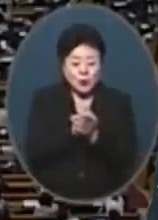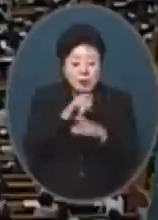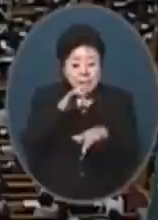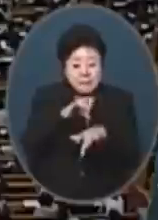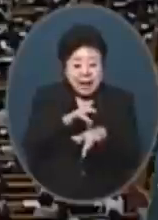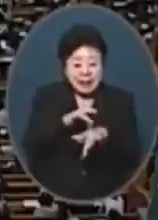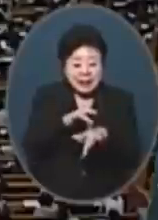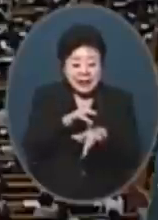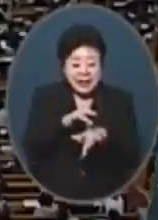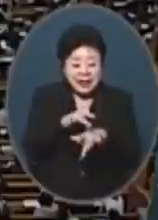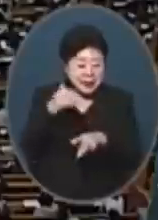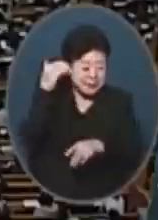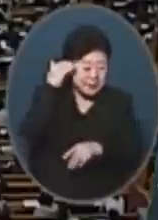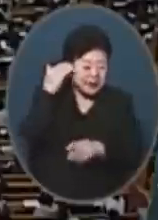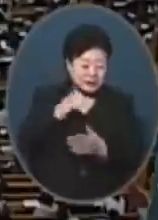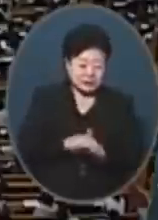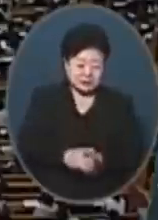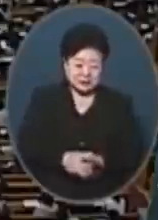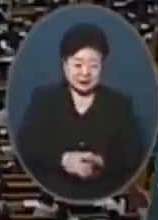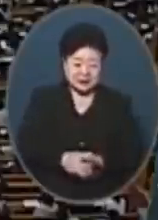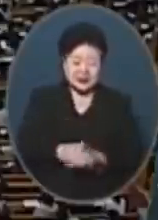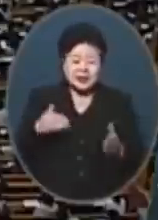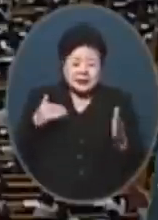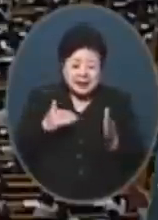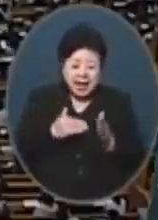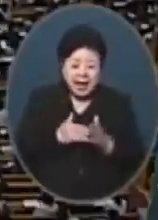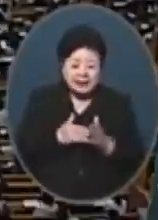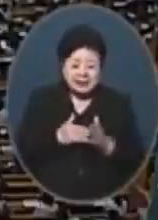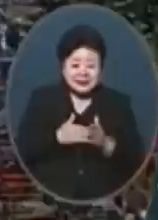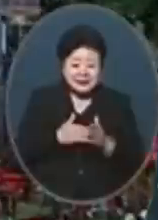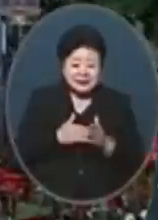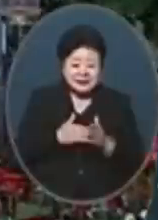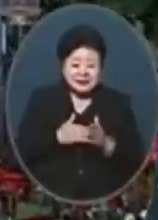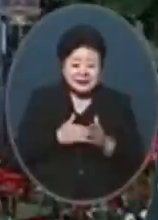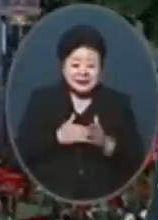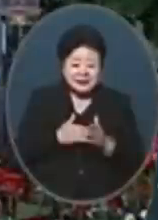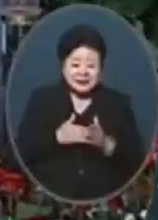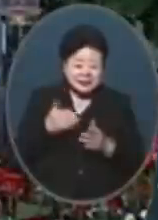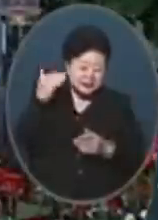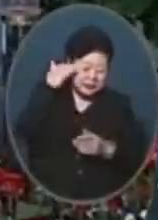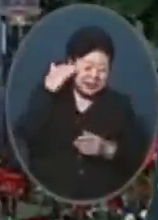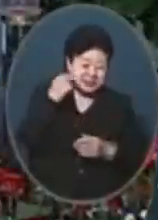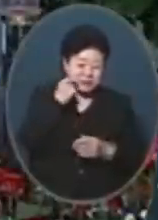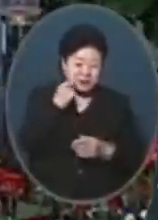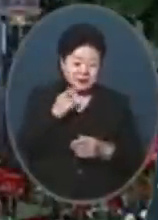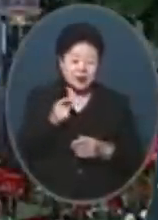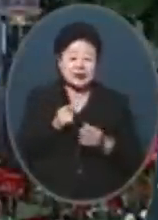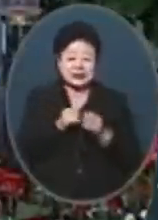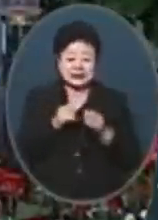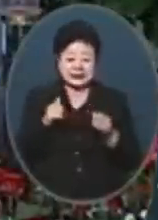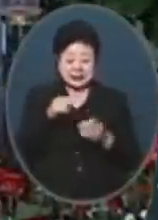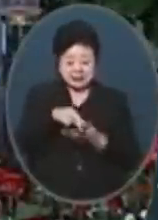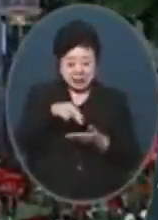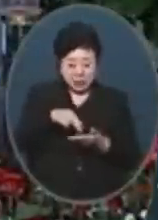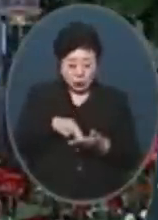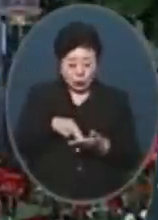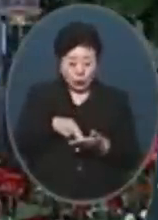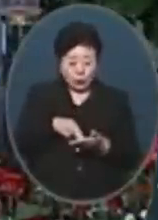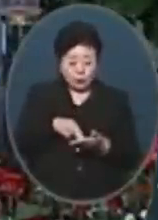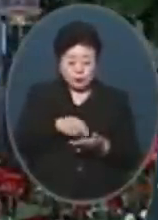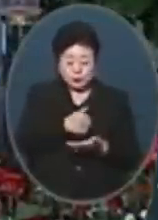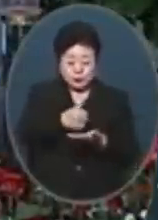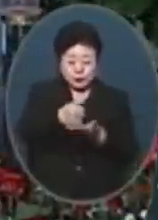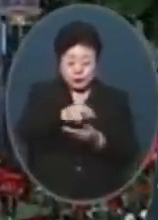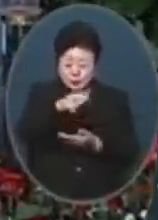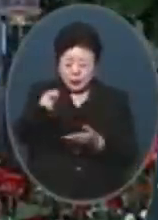마귀가 막고 있지만 끝까지 막지는 못합니다. 어떠한 상황에도